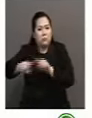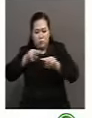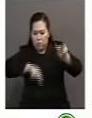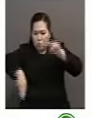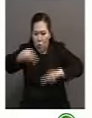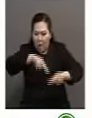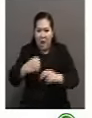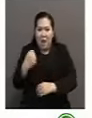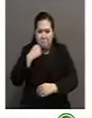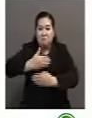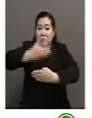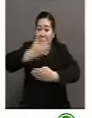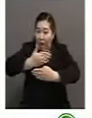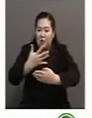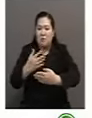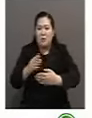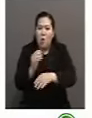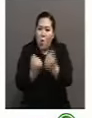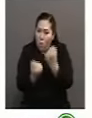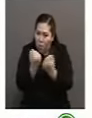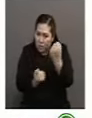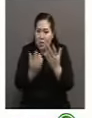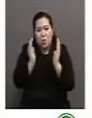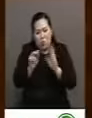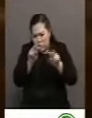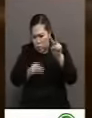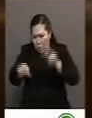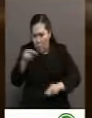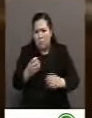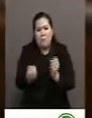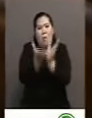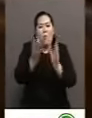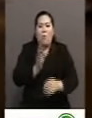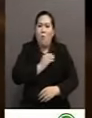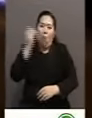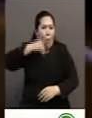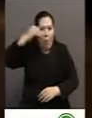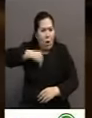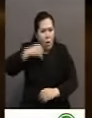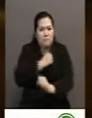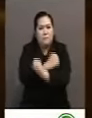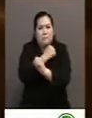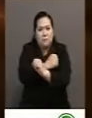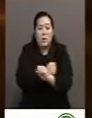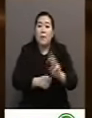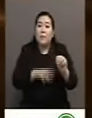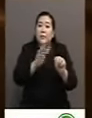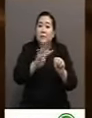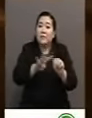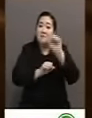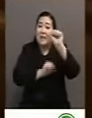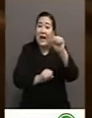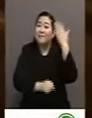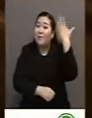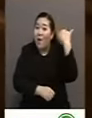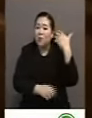ทั้งรถทั้งคนป้องกันเหตุการณ์แทรกซ้อนอยู่ทุกวันค่ะนับตั้งแต่มีการประกาศใช้มาตรา44ซึ่งมี